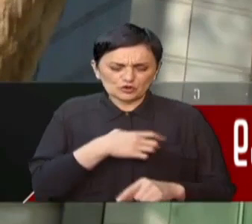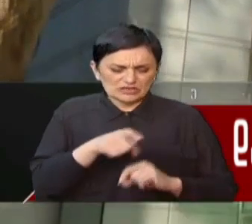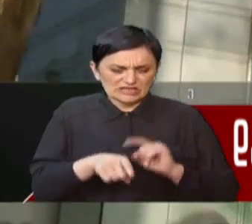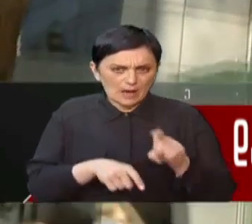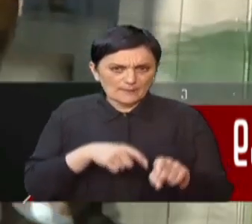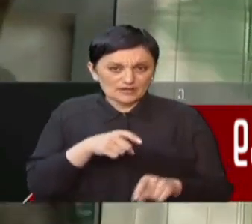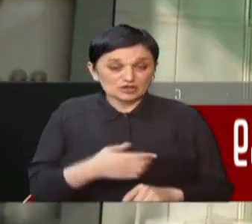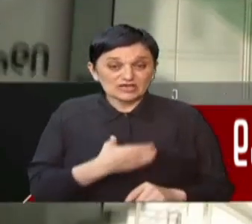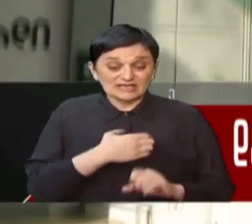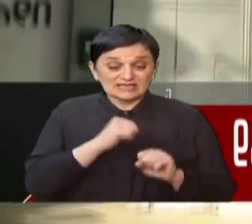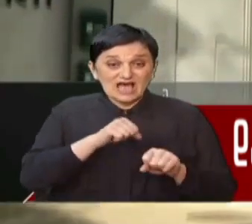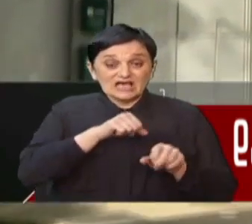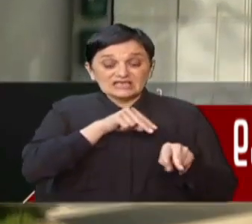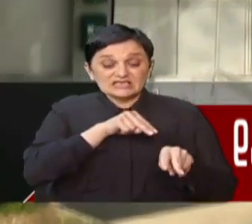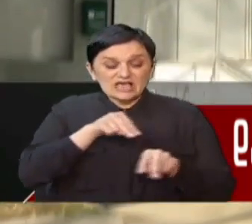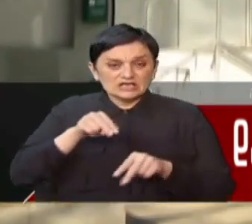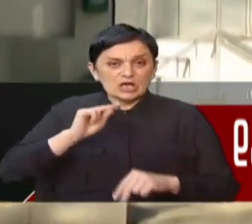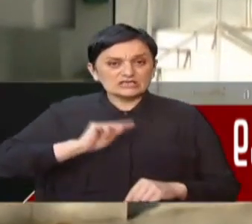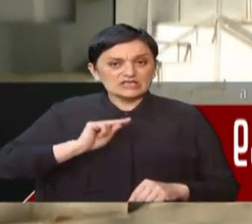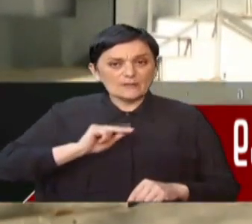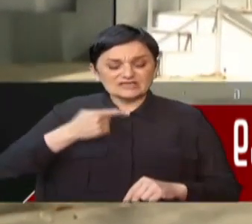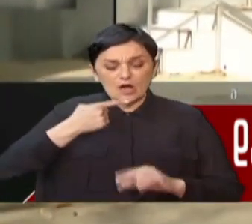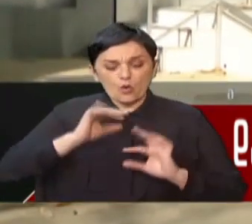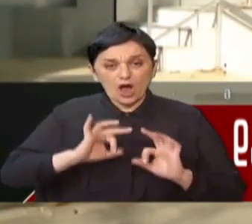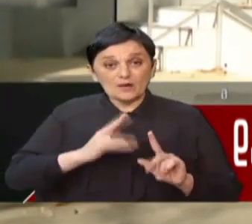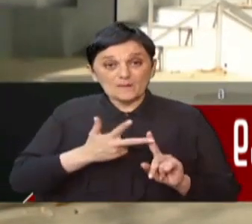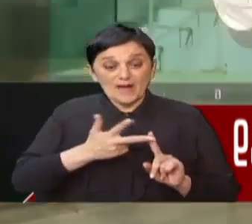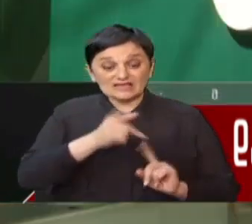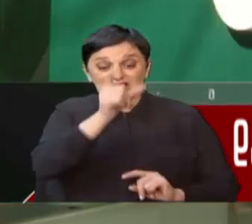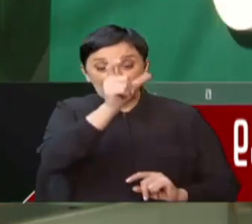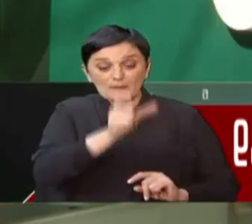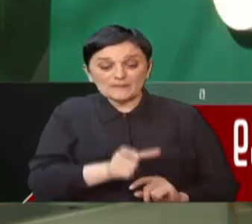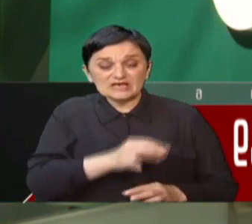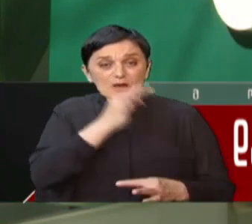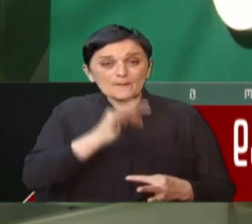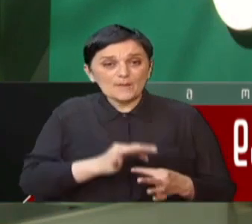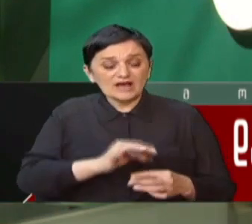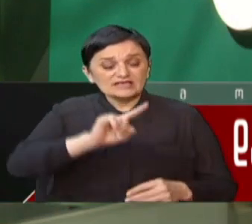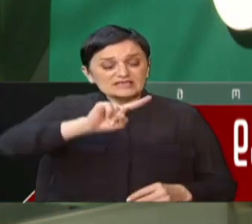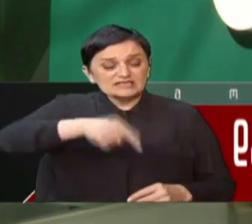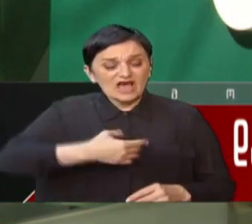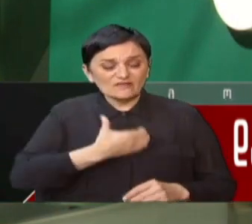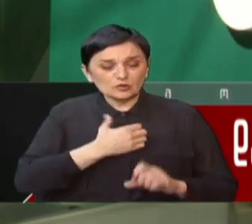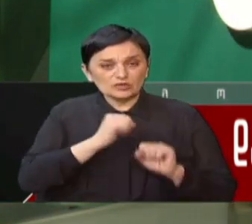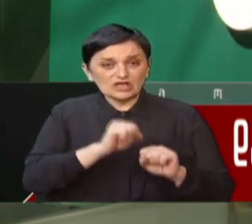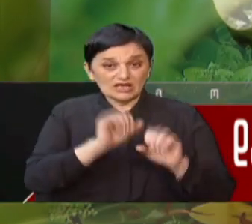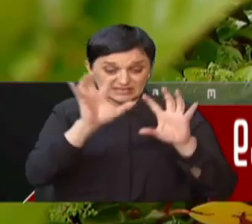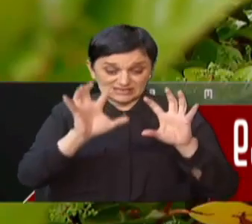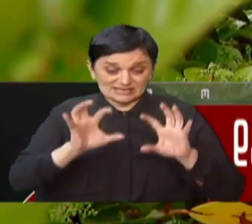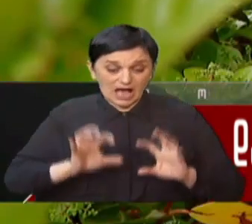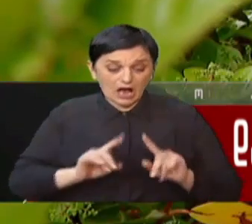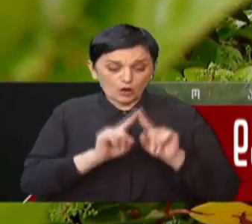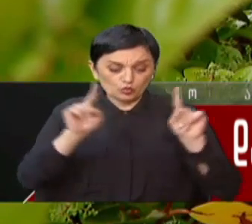ნაბიჯი. დაზღვევის ზედამხედველობის სამსახურში აცხადებენ, რომ მესამე პირის მიმართ პასუხისმგებლობის სავალდებულო დაზღვევის საკანონმდებლო